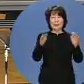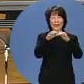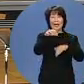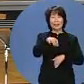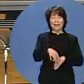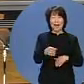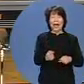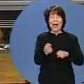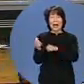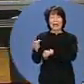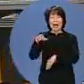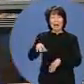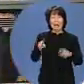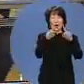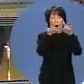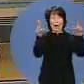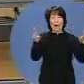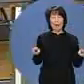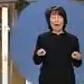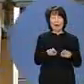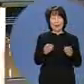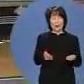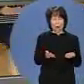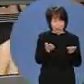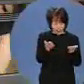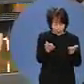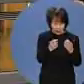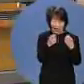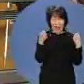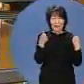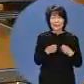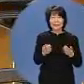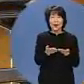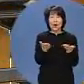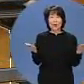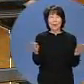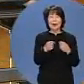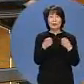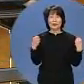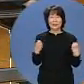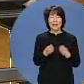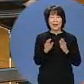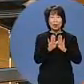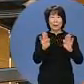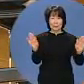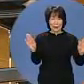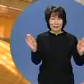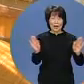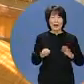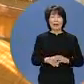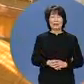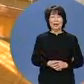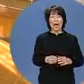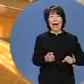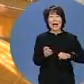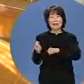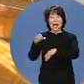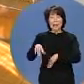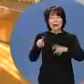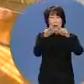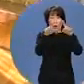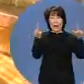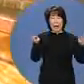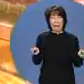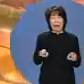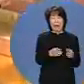所看板の贈呈式と除幕式が行われました。 避難場所看板の設